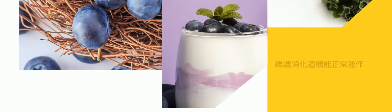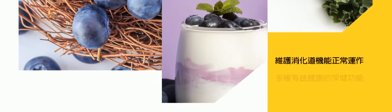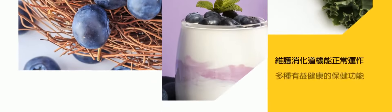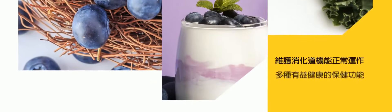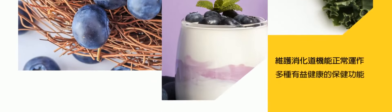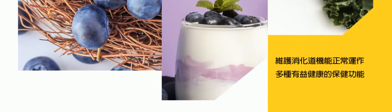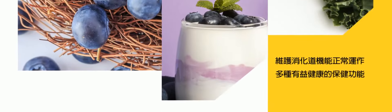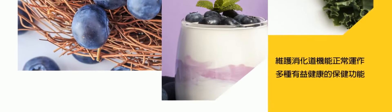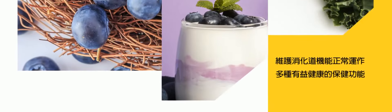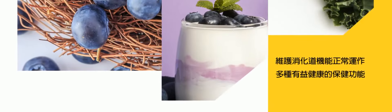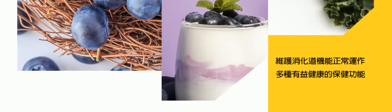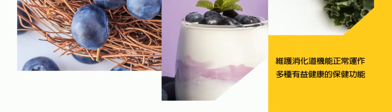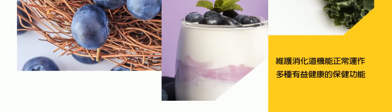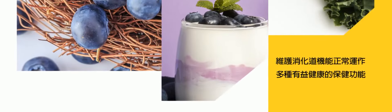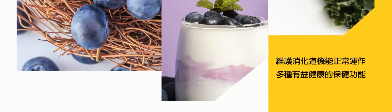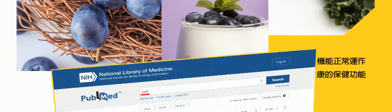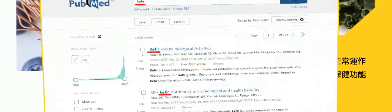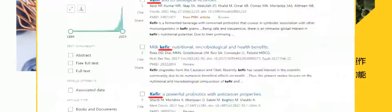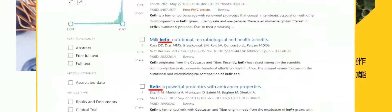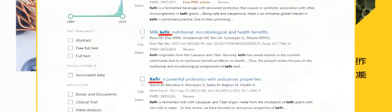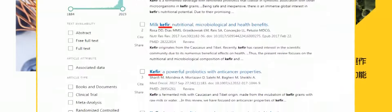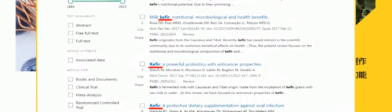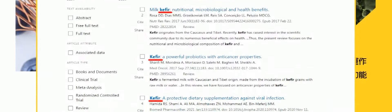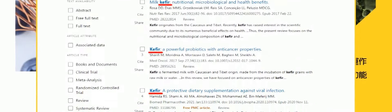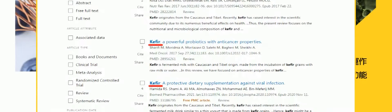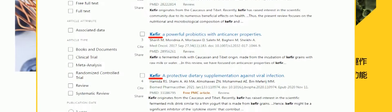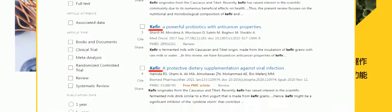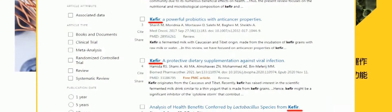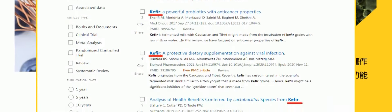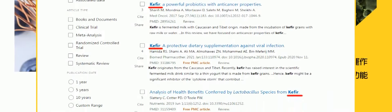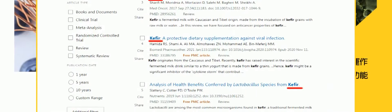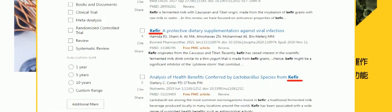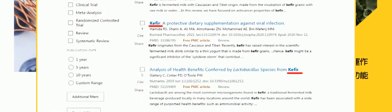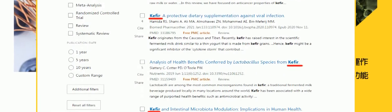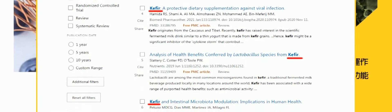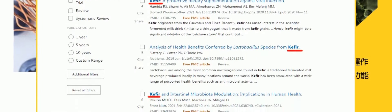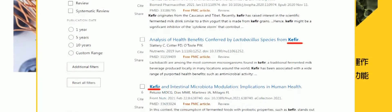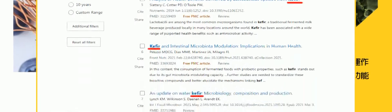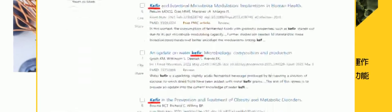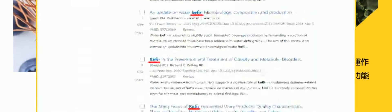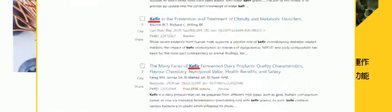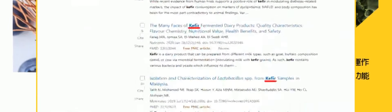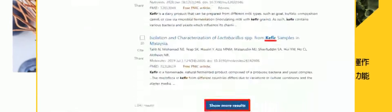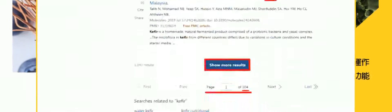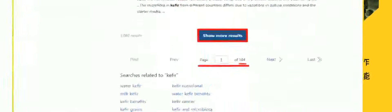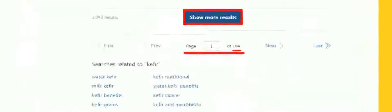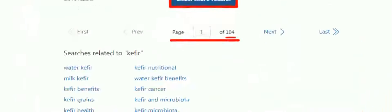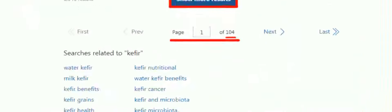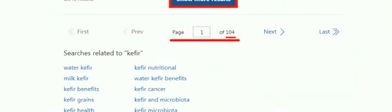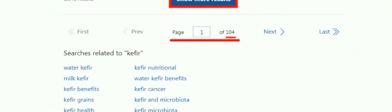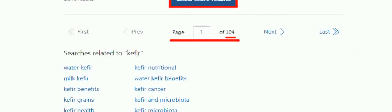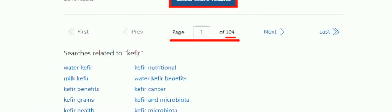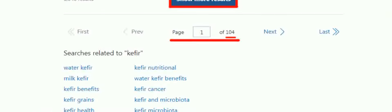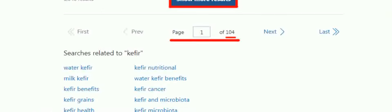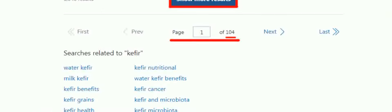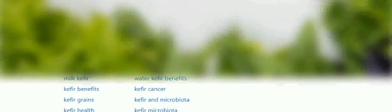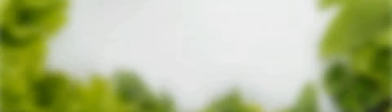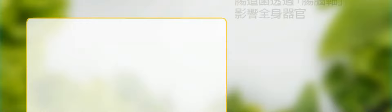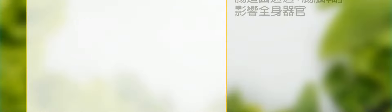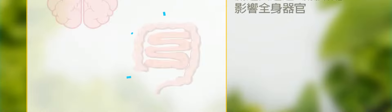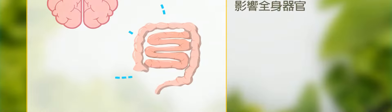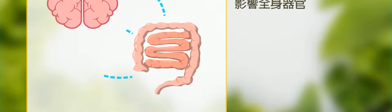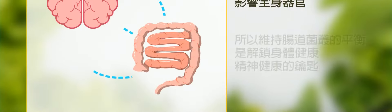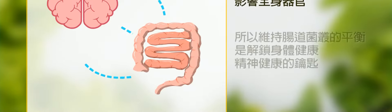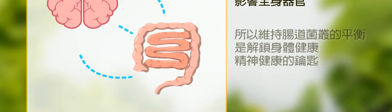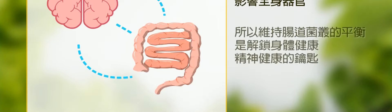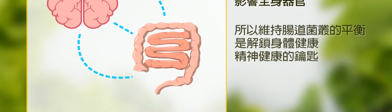门研究它，称它是神仙的礼物。上千篇的国际研究证实，克斐尔益生菌不仅帮助肠道健康，肠道菌透